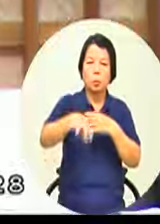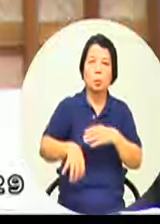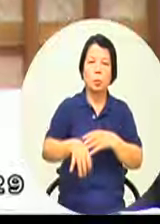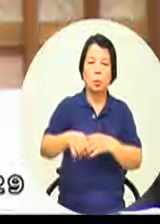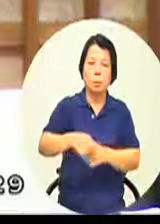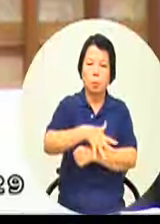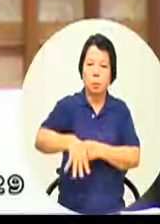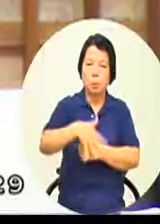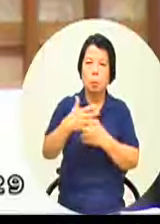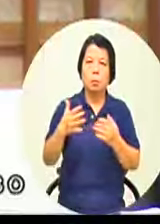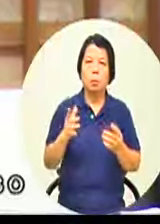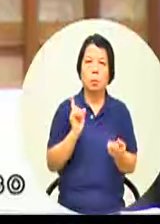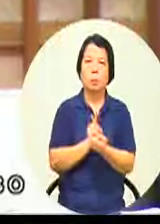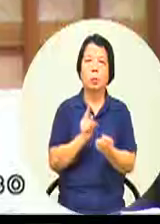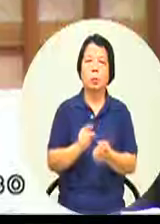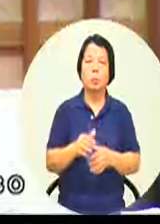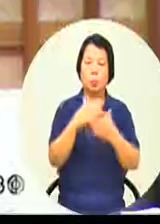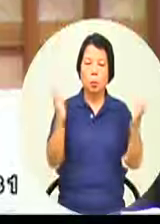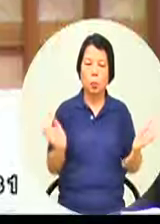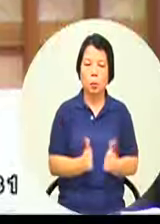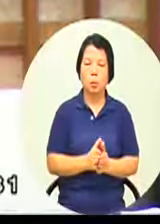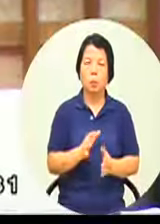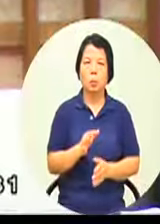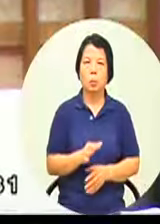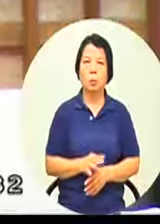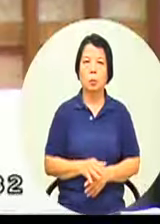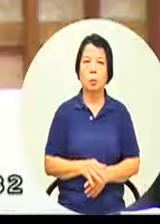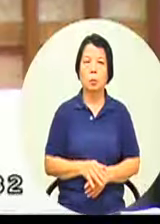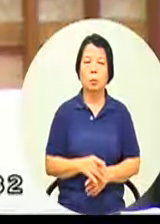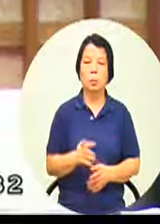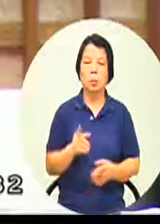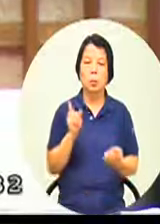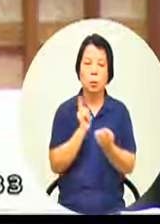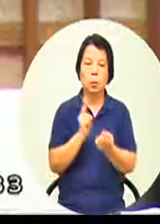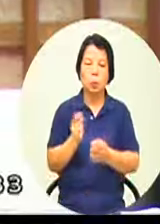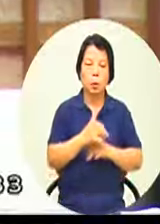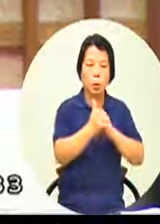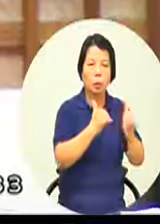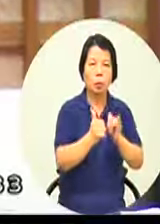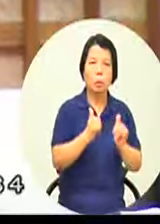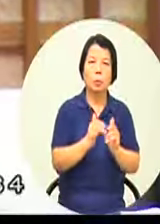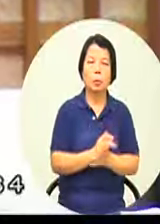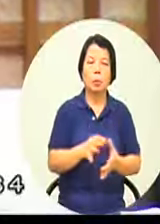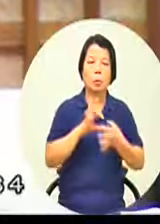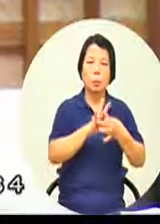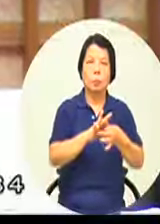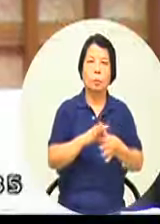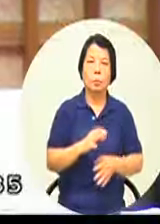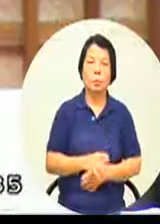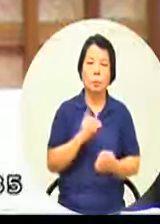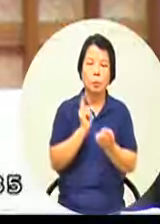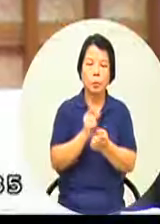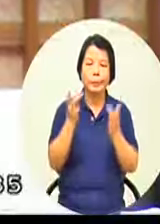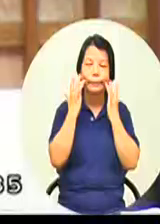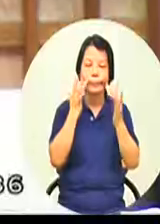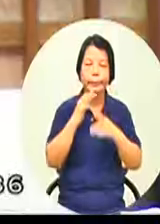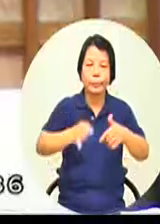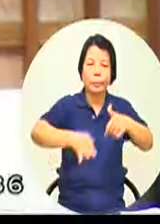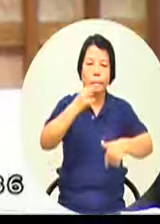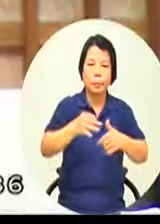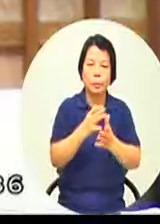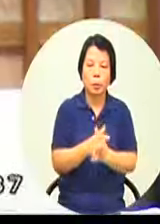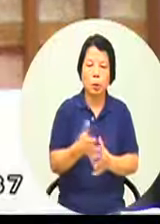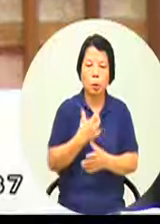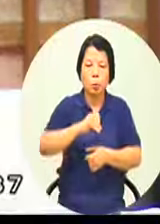整个的一个我们体系里面的一个对于人民的一个关心，对于菜价的一个膨